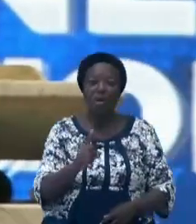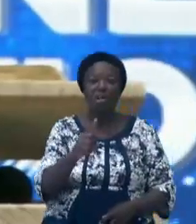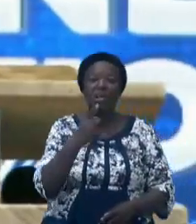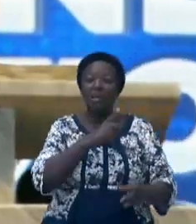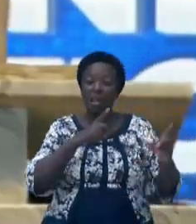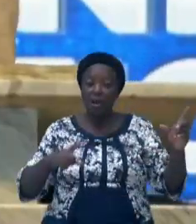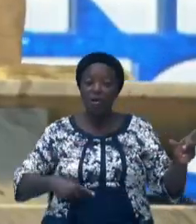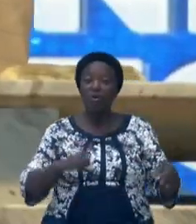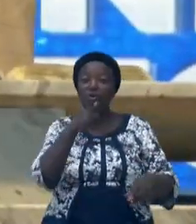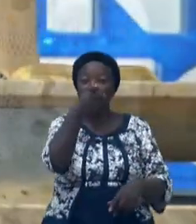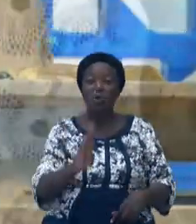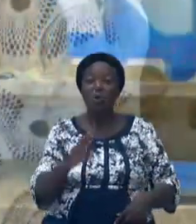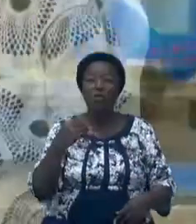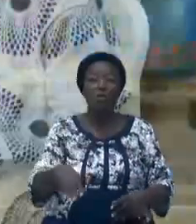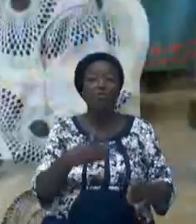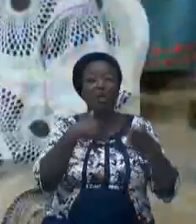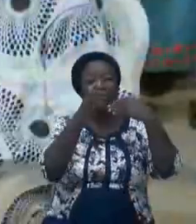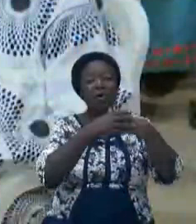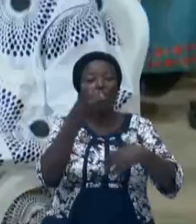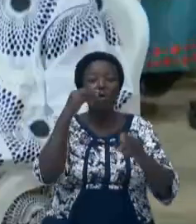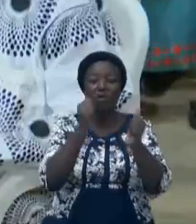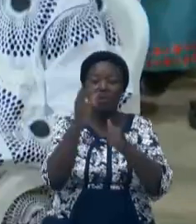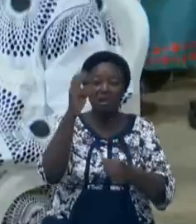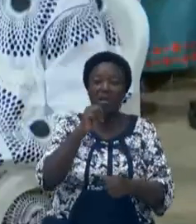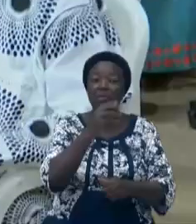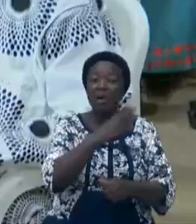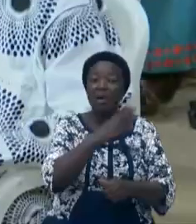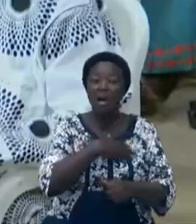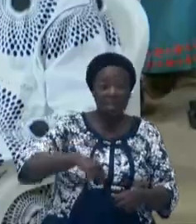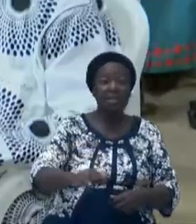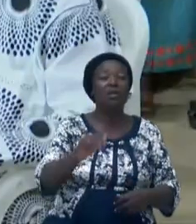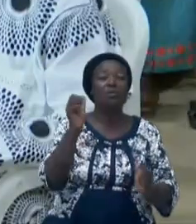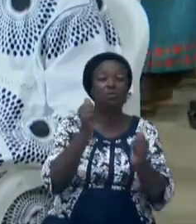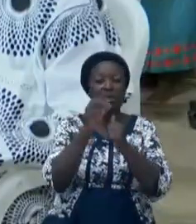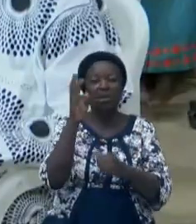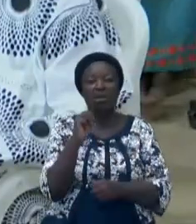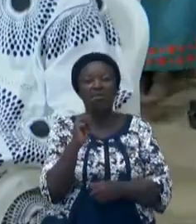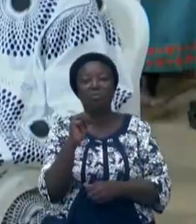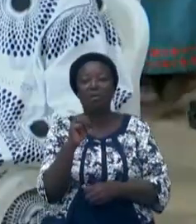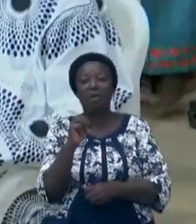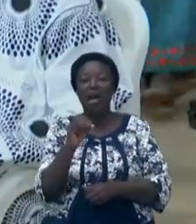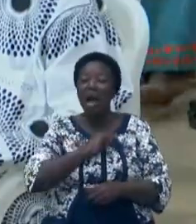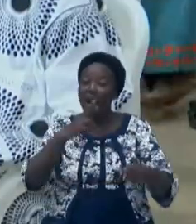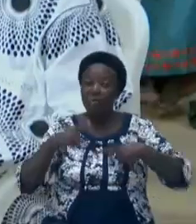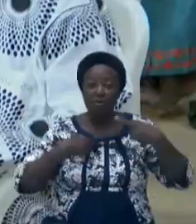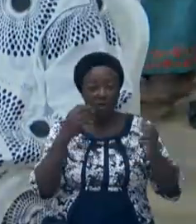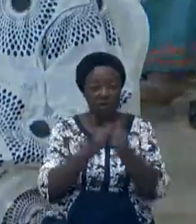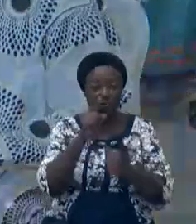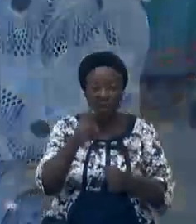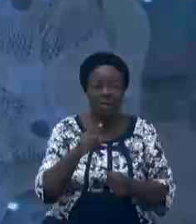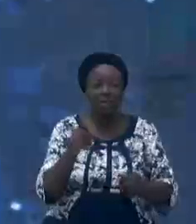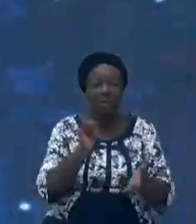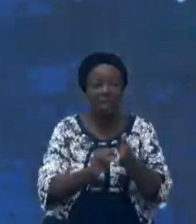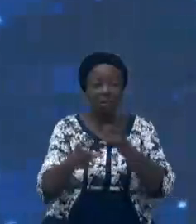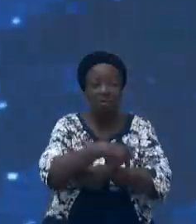toujours moi et mon père nous sommes un le seigneur le dieu du ciel était avec lui et il est